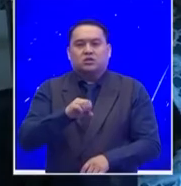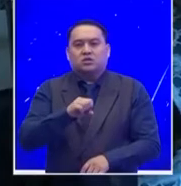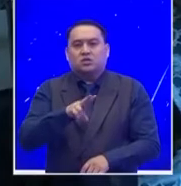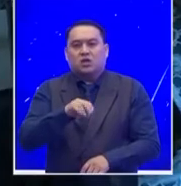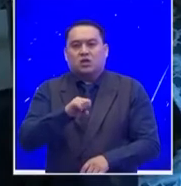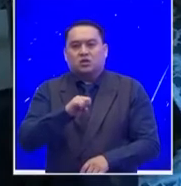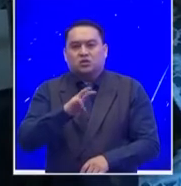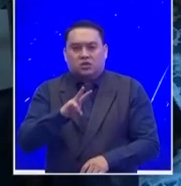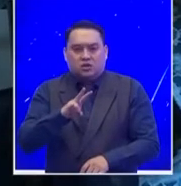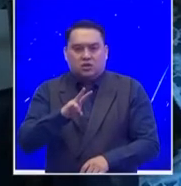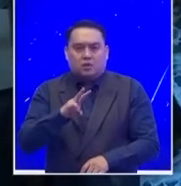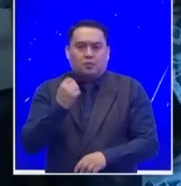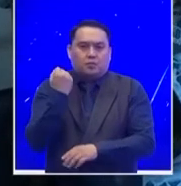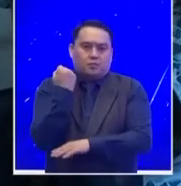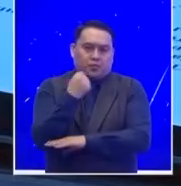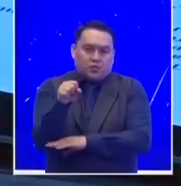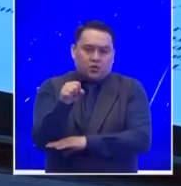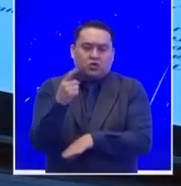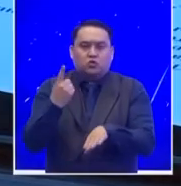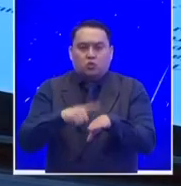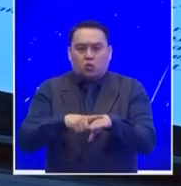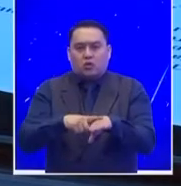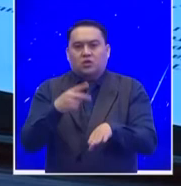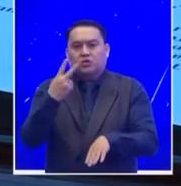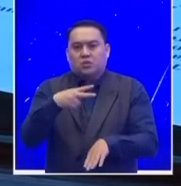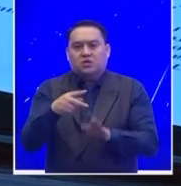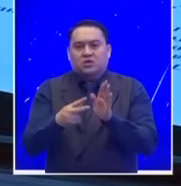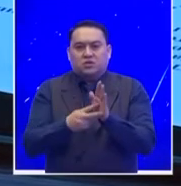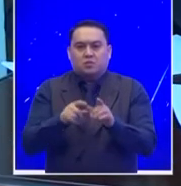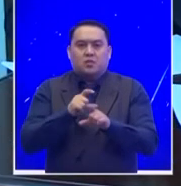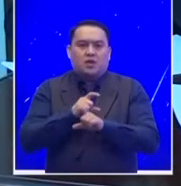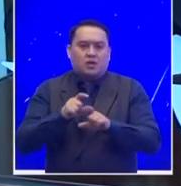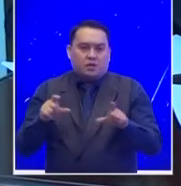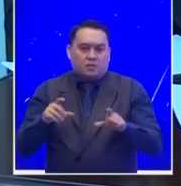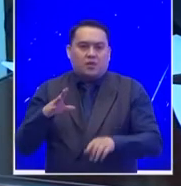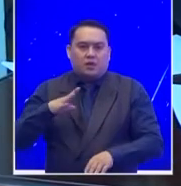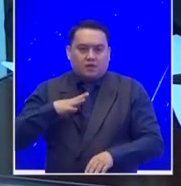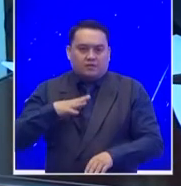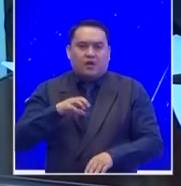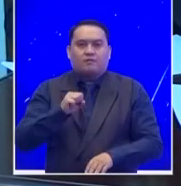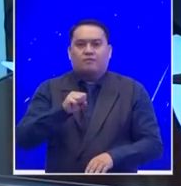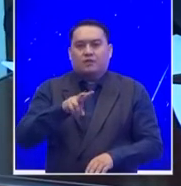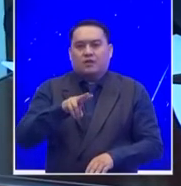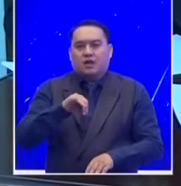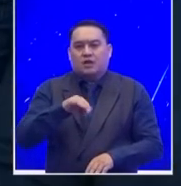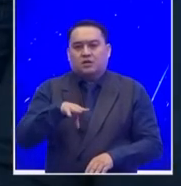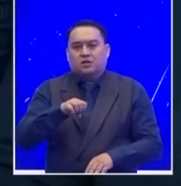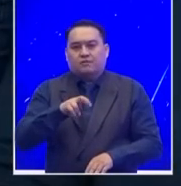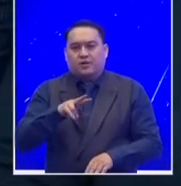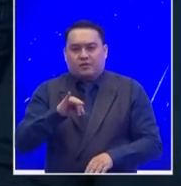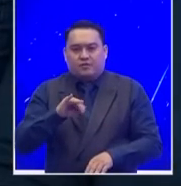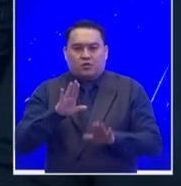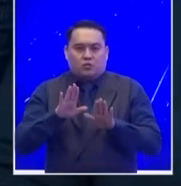Сыраждин Файзуллаев бас жүлдені жеңіп алса, бірінші орын 28-ші IT-лицейінің оқушысы